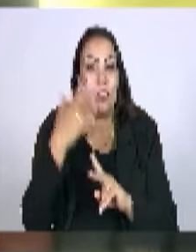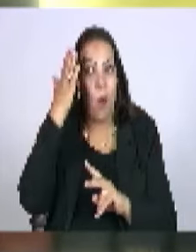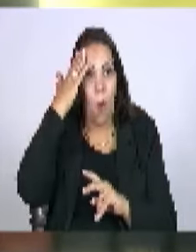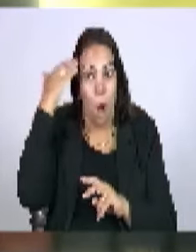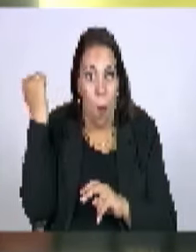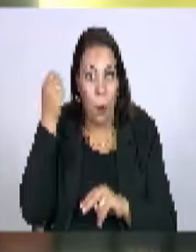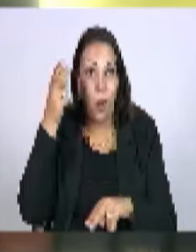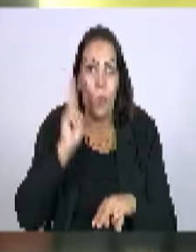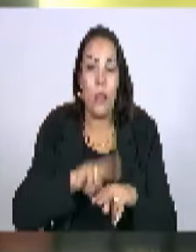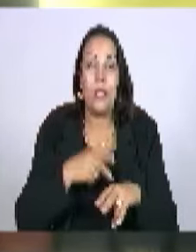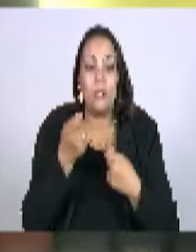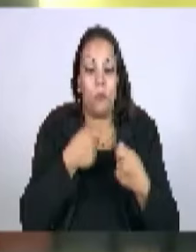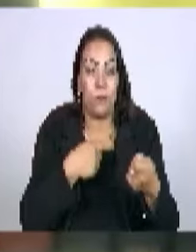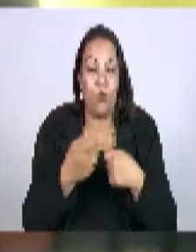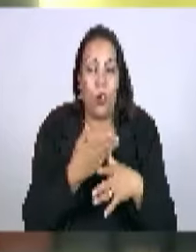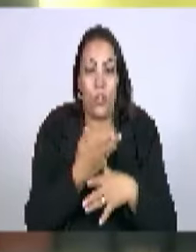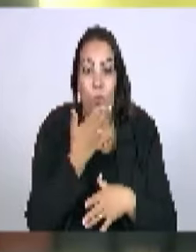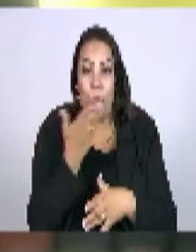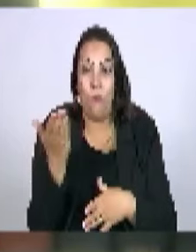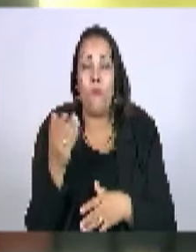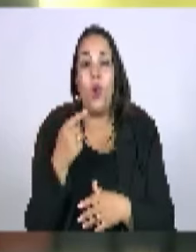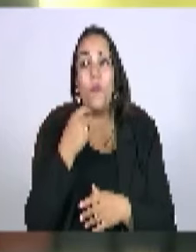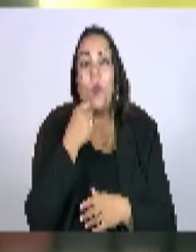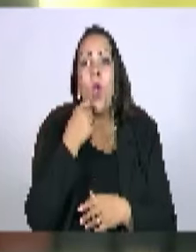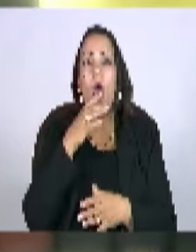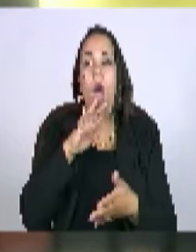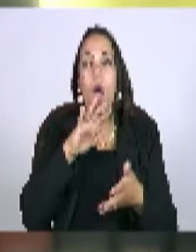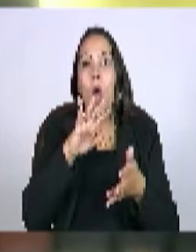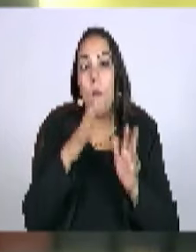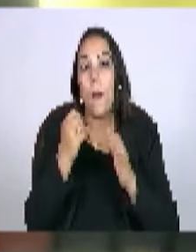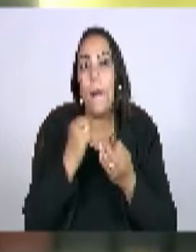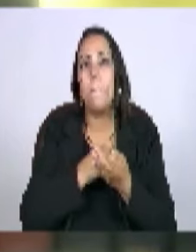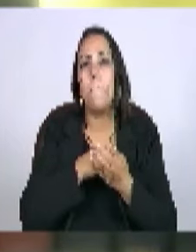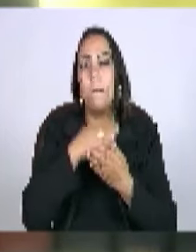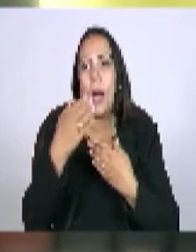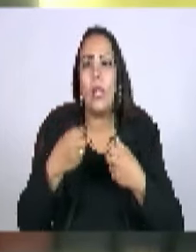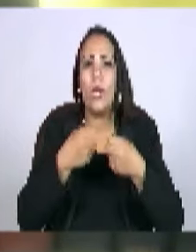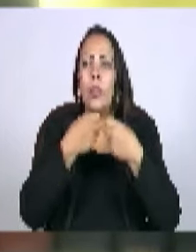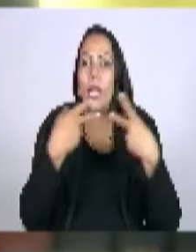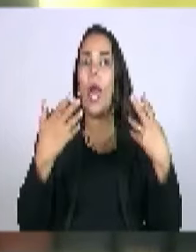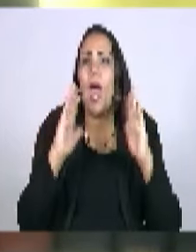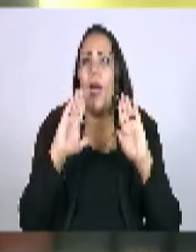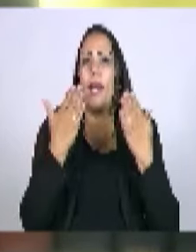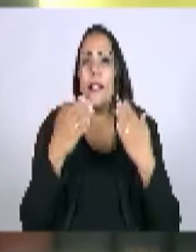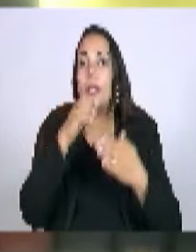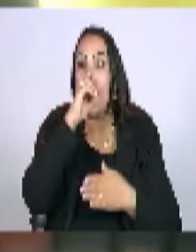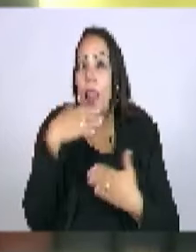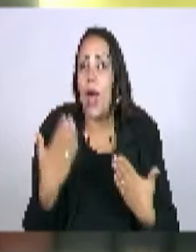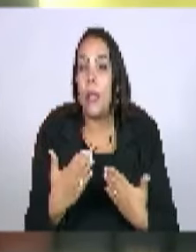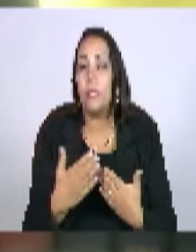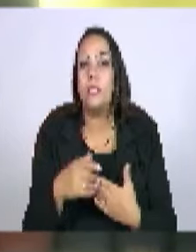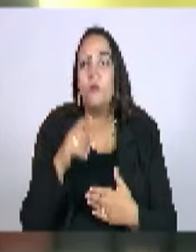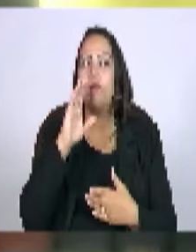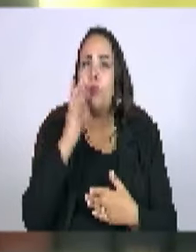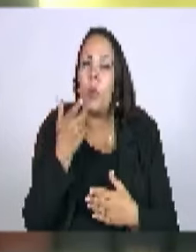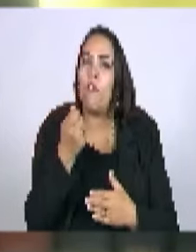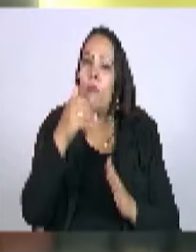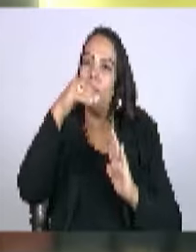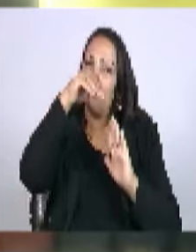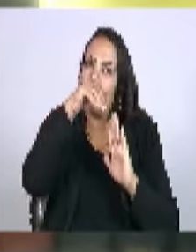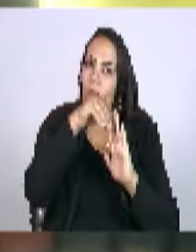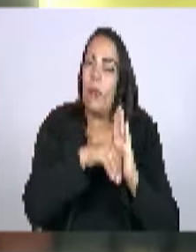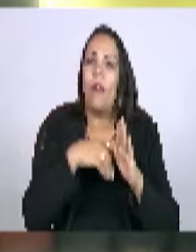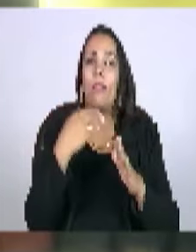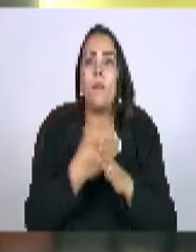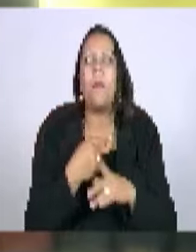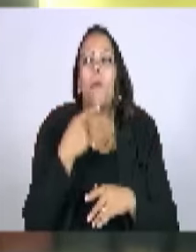وبعض الممارسين ان ربما بعد انتهاء اجازه العيد تبدا الاسعار في الانخفاض لان احنا نكون